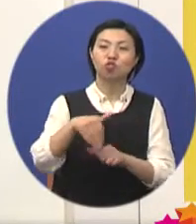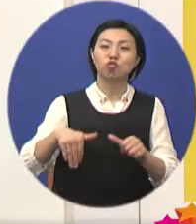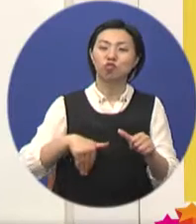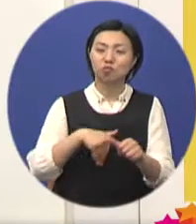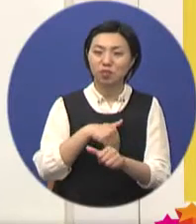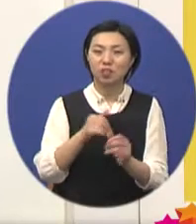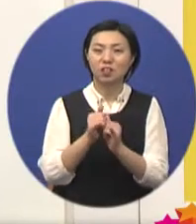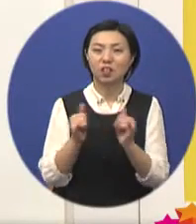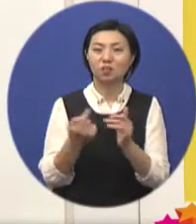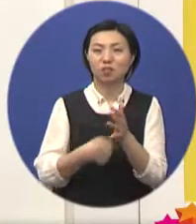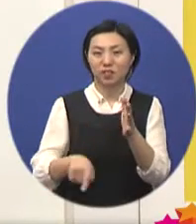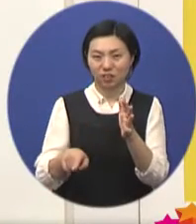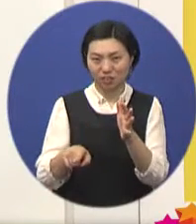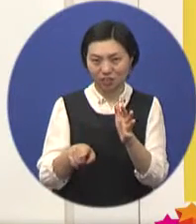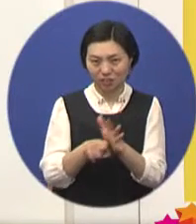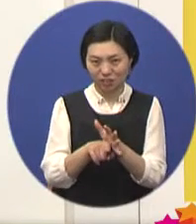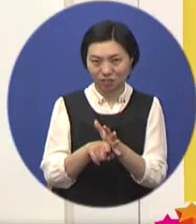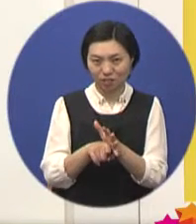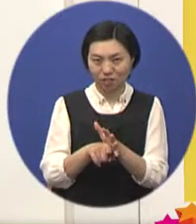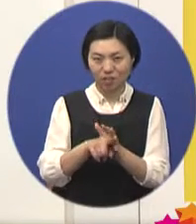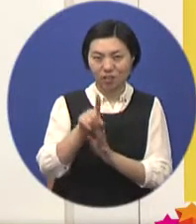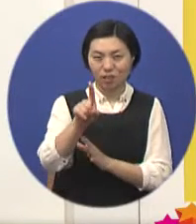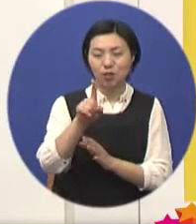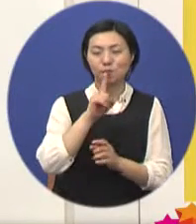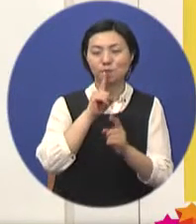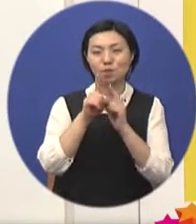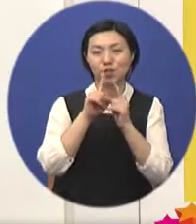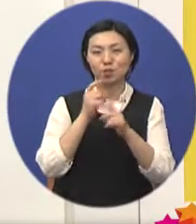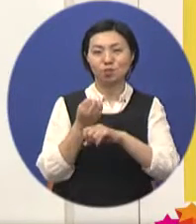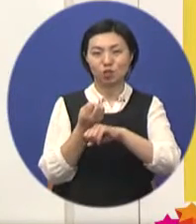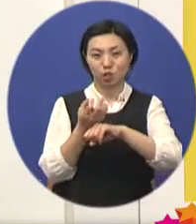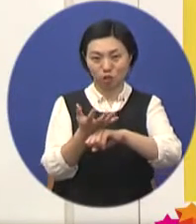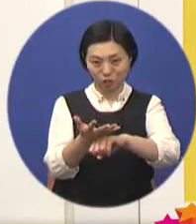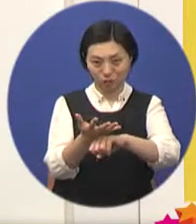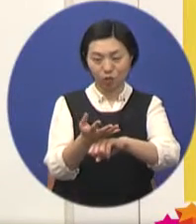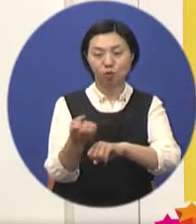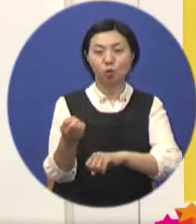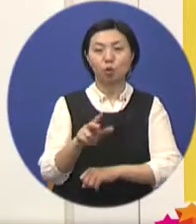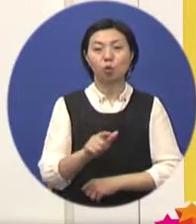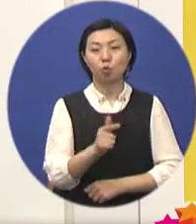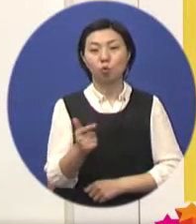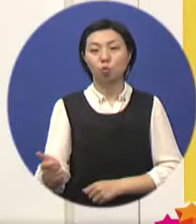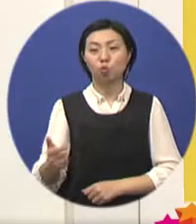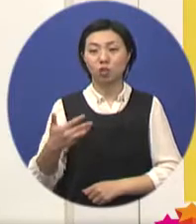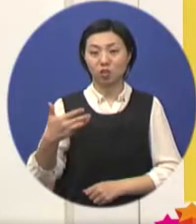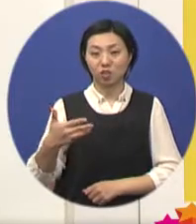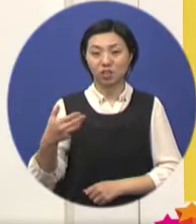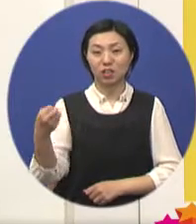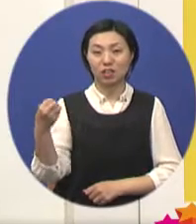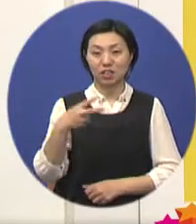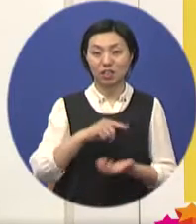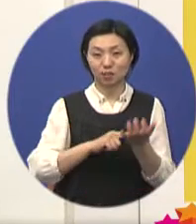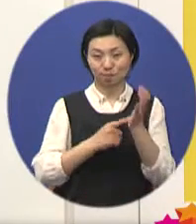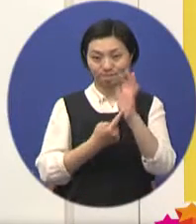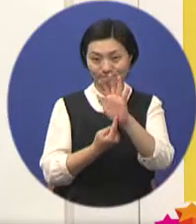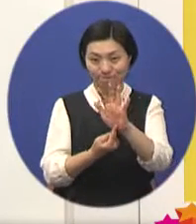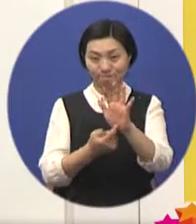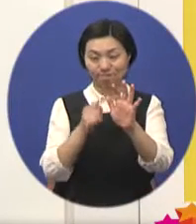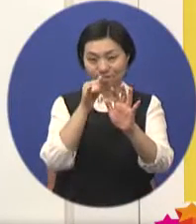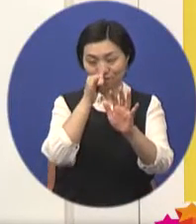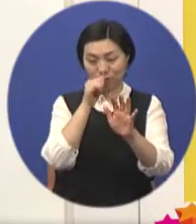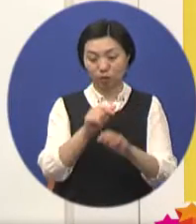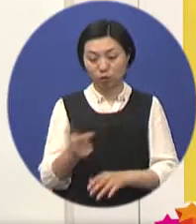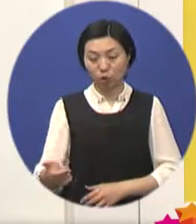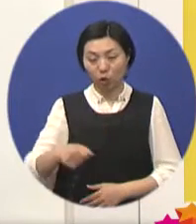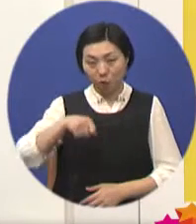위해서. 예. 네. 자, 한 말씀 하시고. 제 방송이 8시입니다. 예. 어머님 8시에 식사하시면서